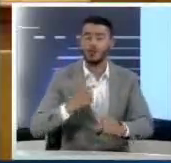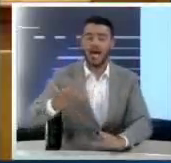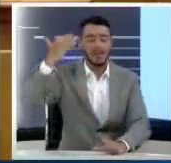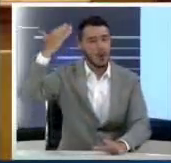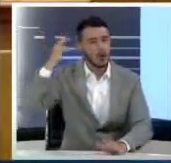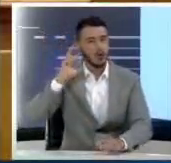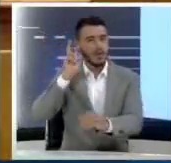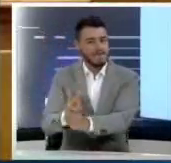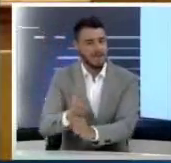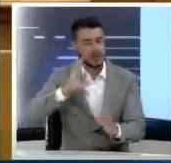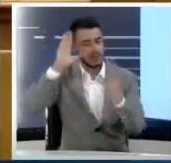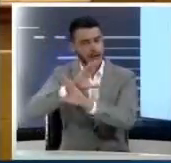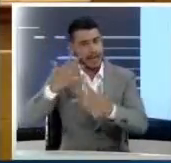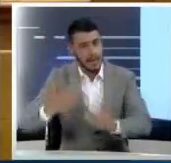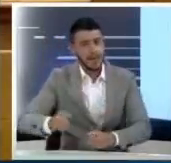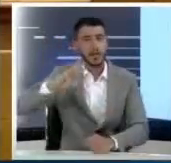για σας με σιγουριά.